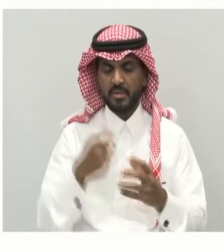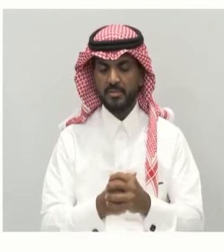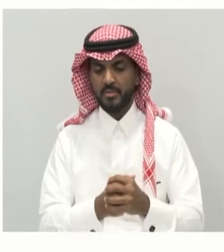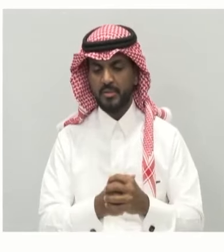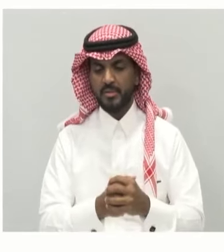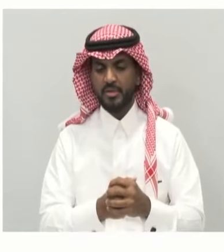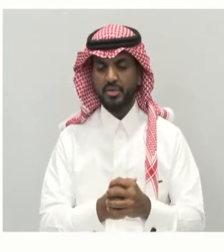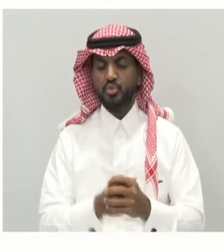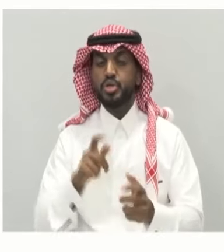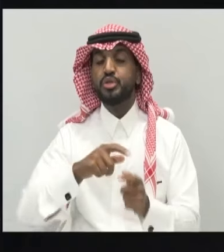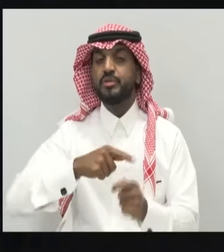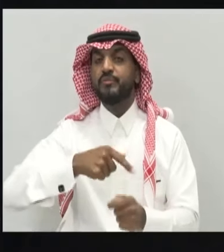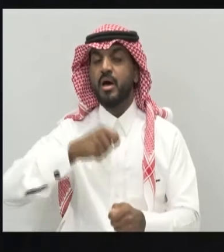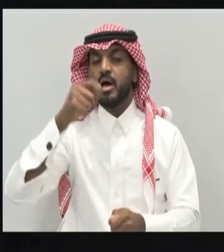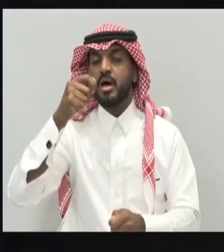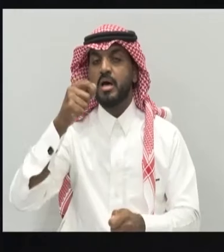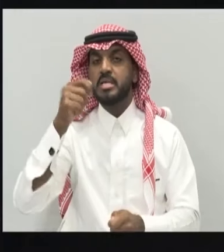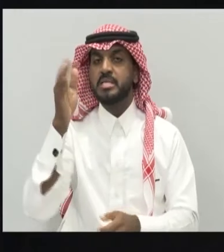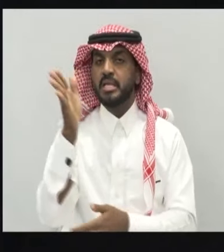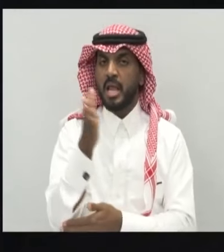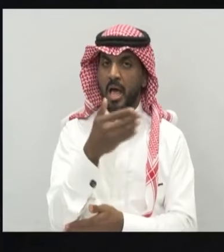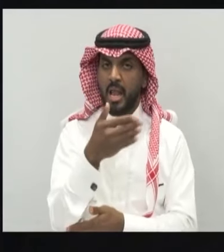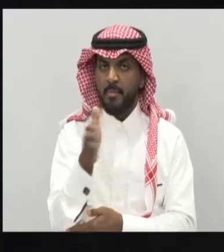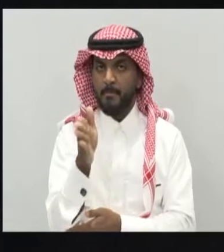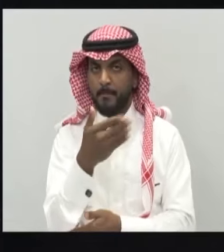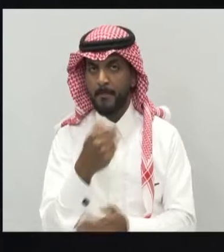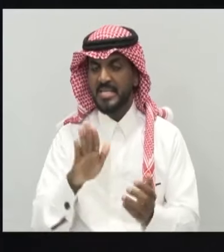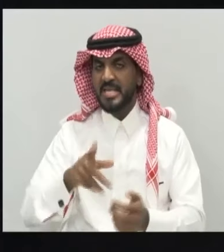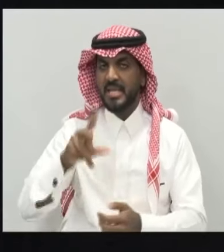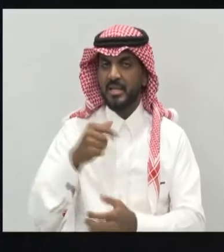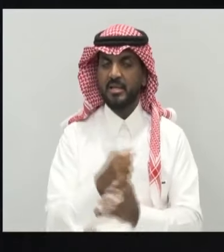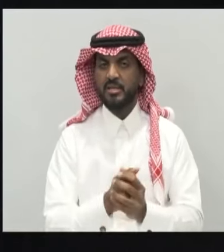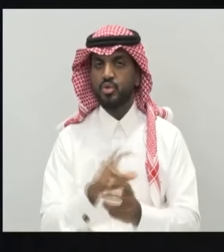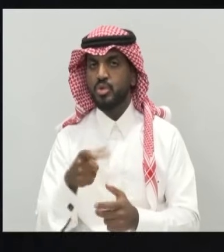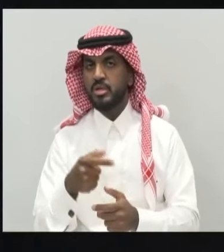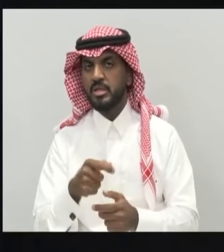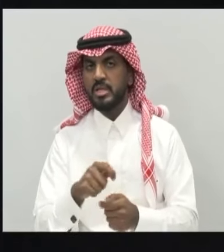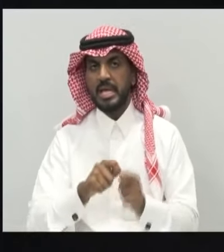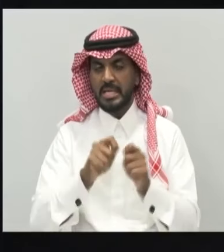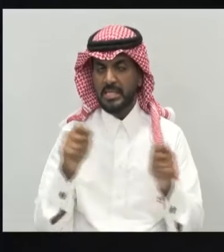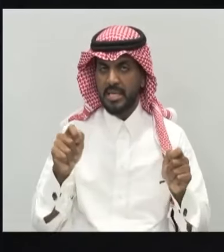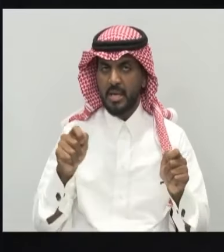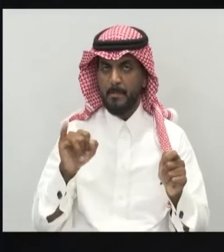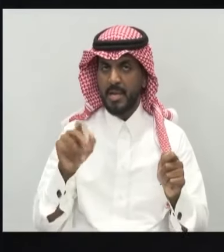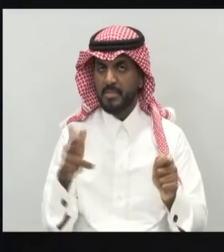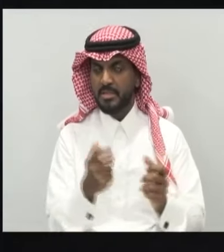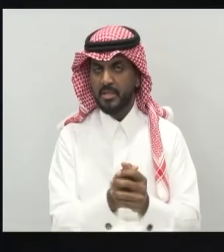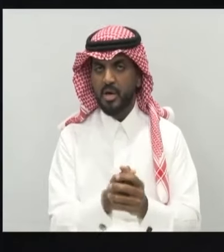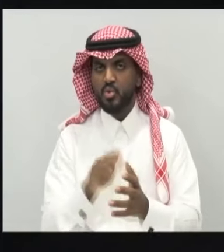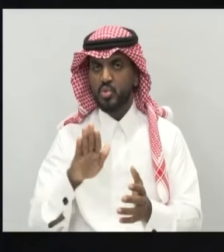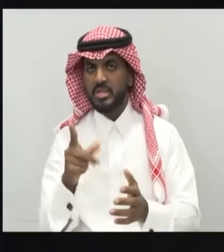ارتفاع ساريه العلم ارتفاع ساريه العلم يا ابطال هل نقيسها بالمليمتر